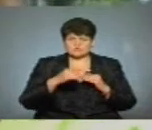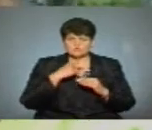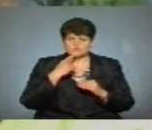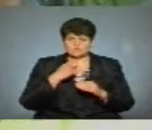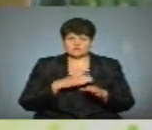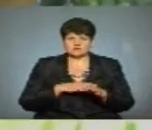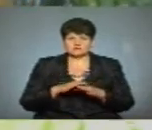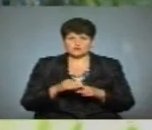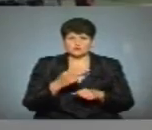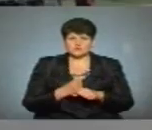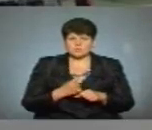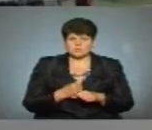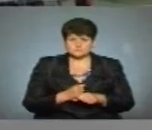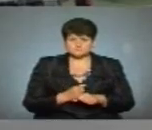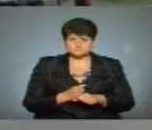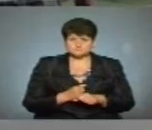Володимир Кремінський.